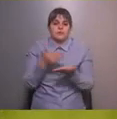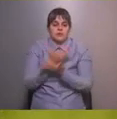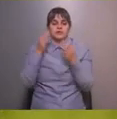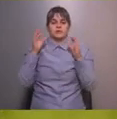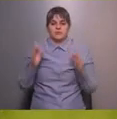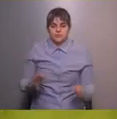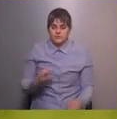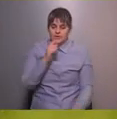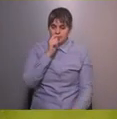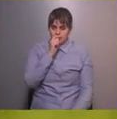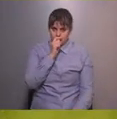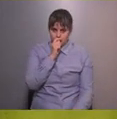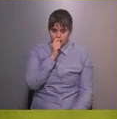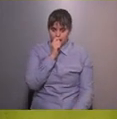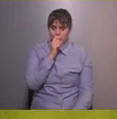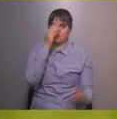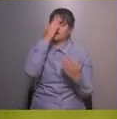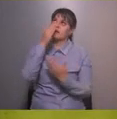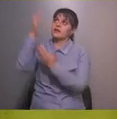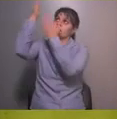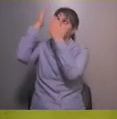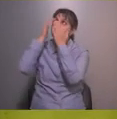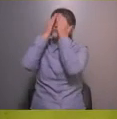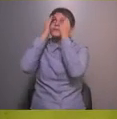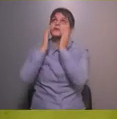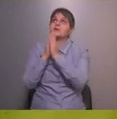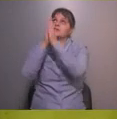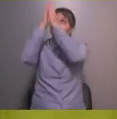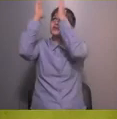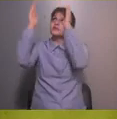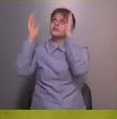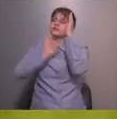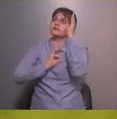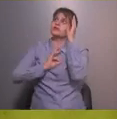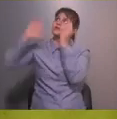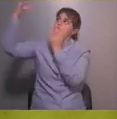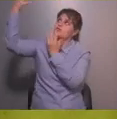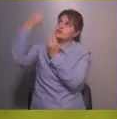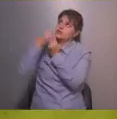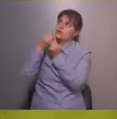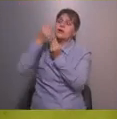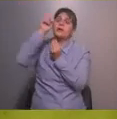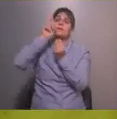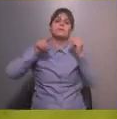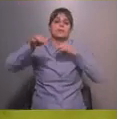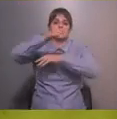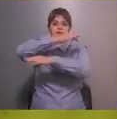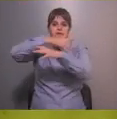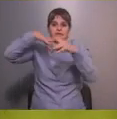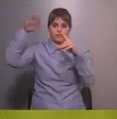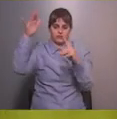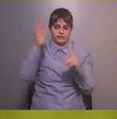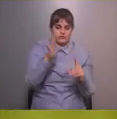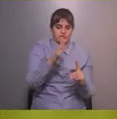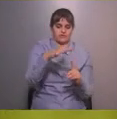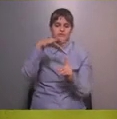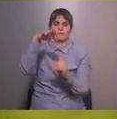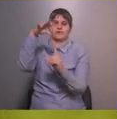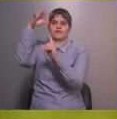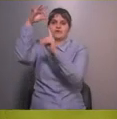nossa morte. Amém. Zdrowaś, Maryjo, łaskiś pełna, Pan z Tobą, błogosławionaś Ty